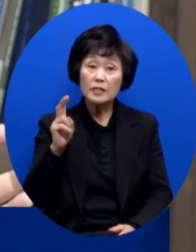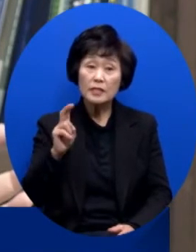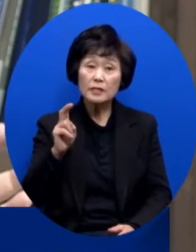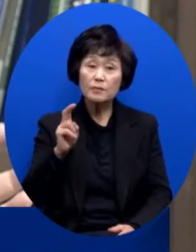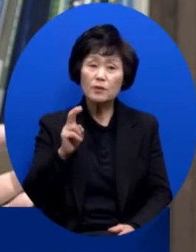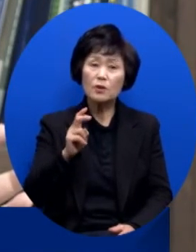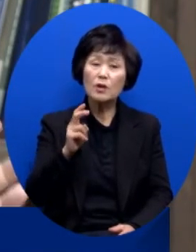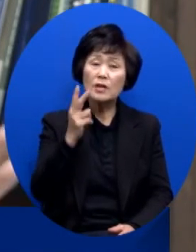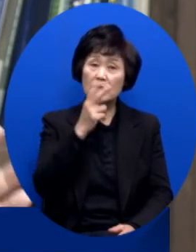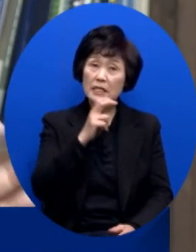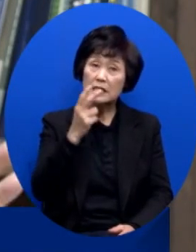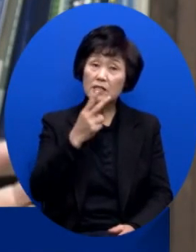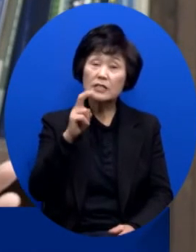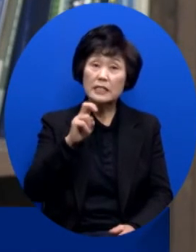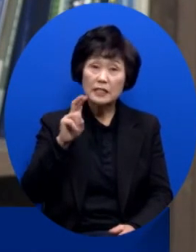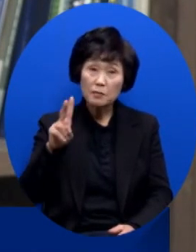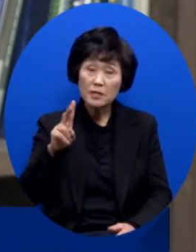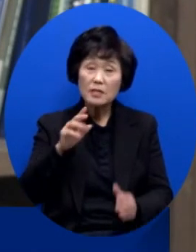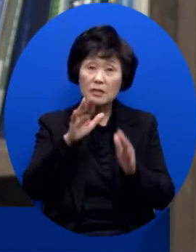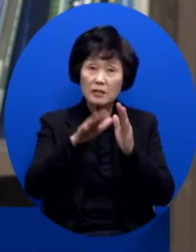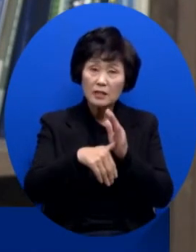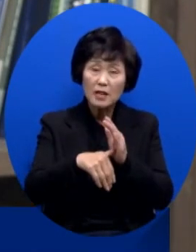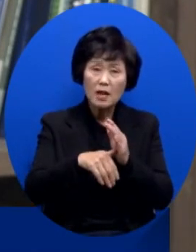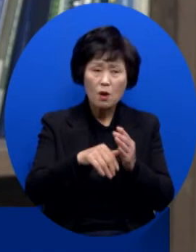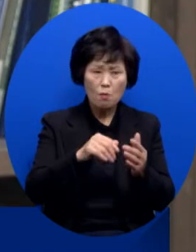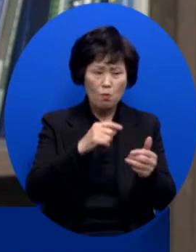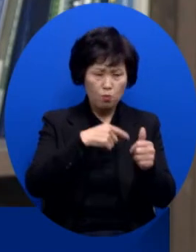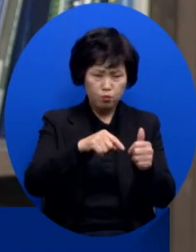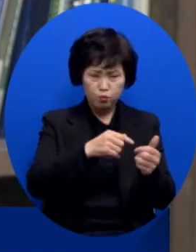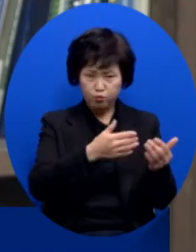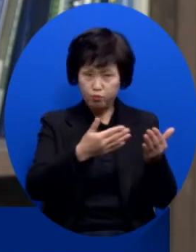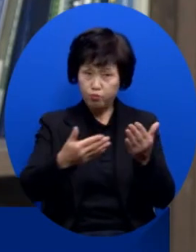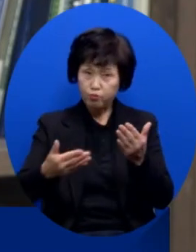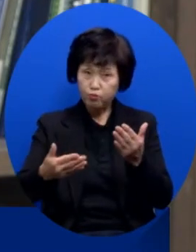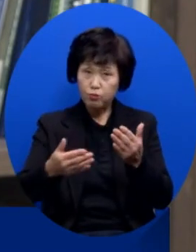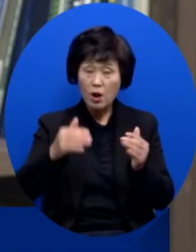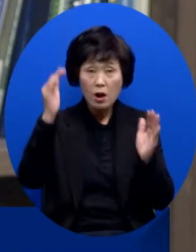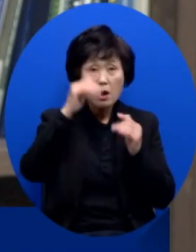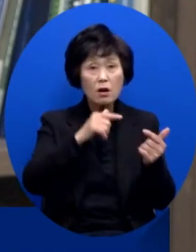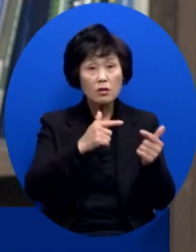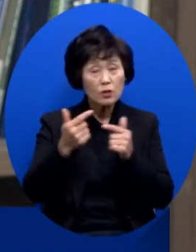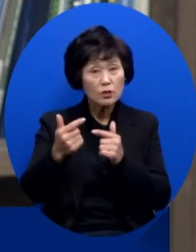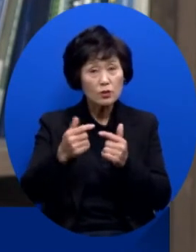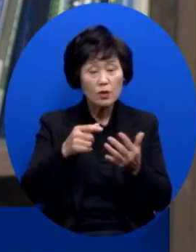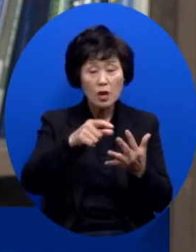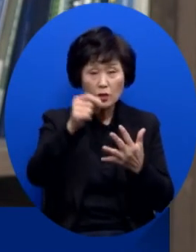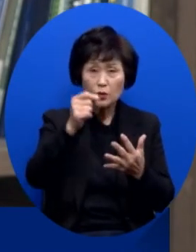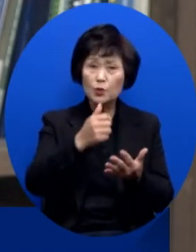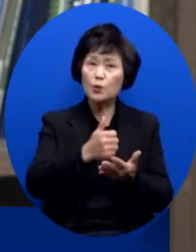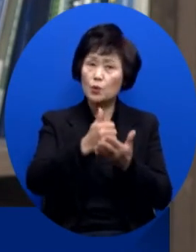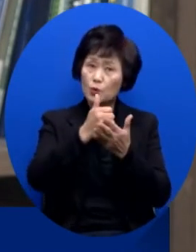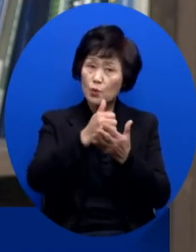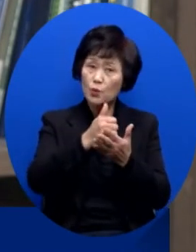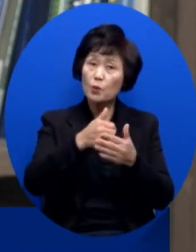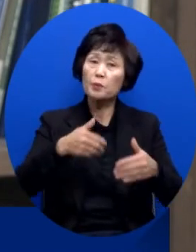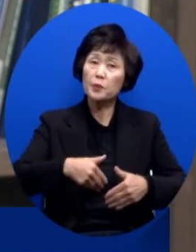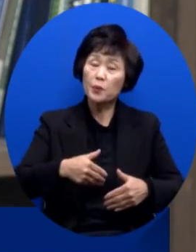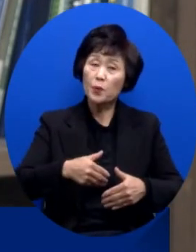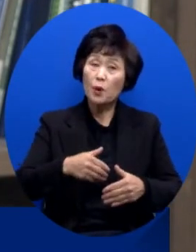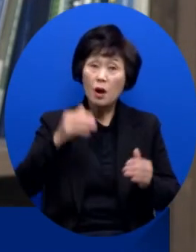하려고 하는 a 흐름이 있고 그렇기 때문에 학생의 선택을 존중하게 따는 거거든요 그럼 학생들이 좀 더